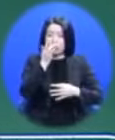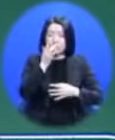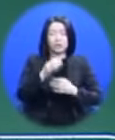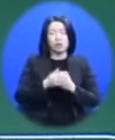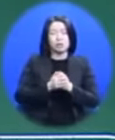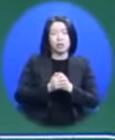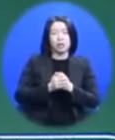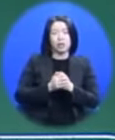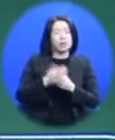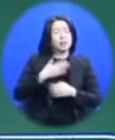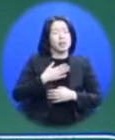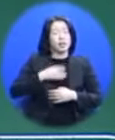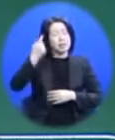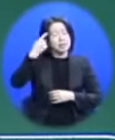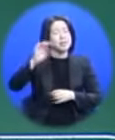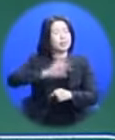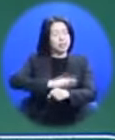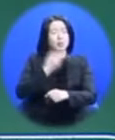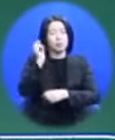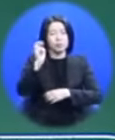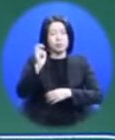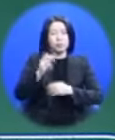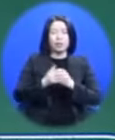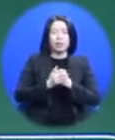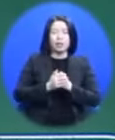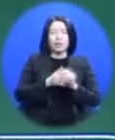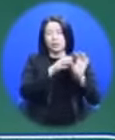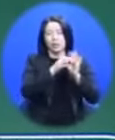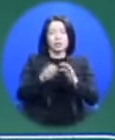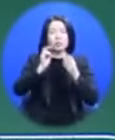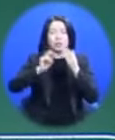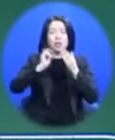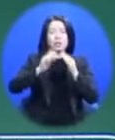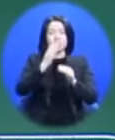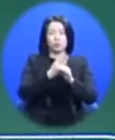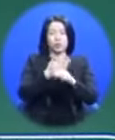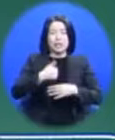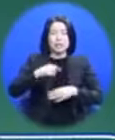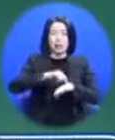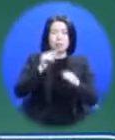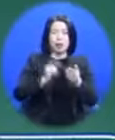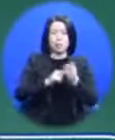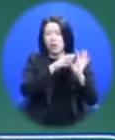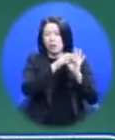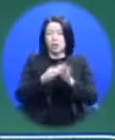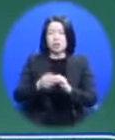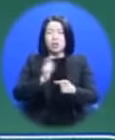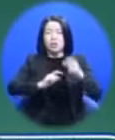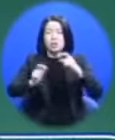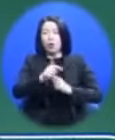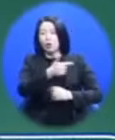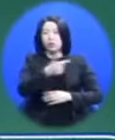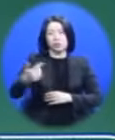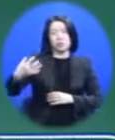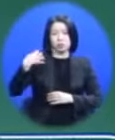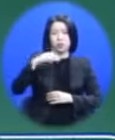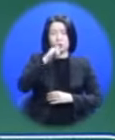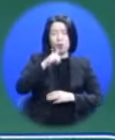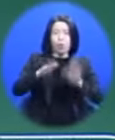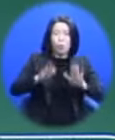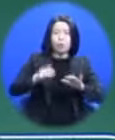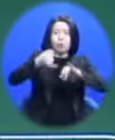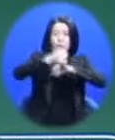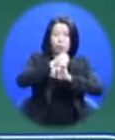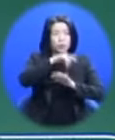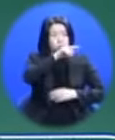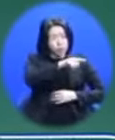그래서 이거 내가 생각을 잘못했나 보다. 그리고는 계속을 찬양하는데 제 마음에 계속 더 큰 부담이 오는 거예요. 오늘 반드시